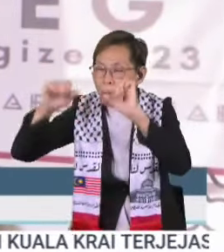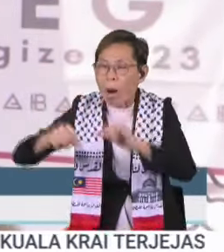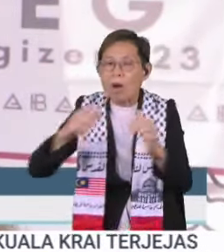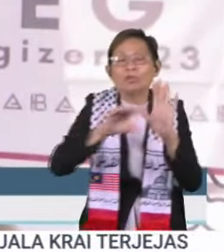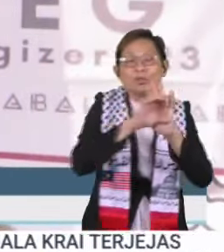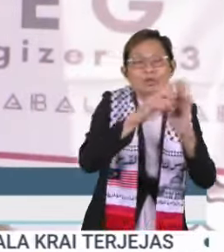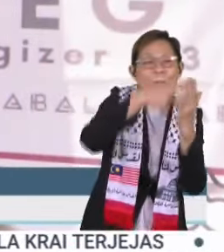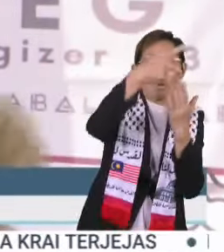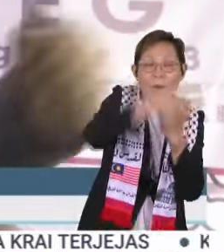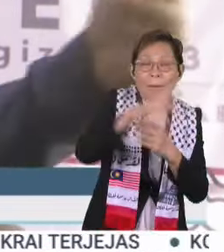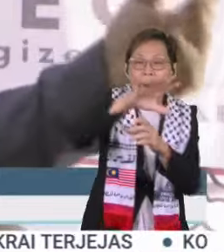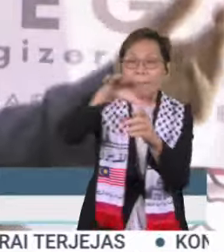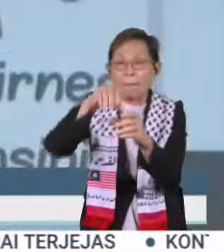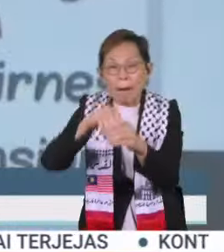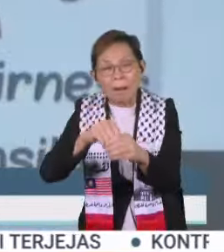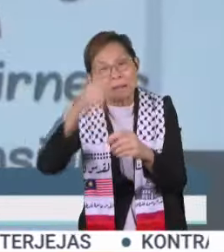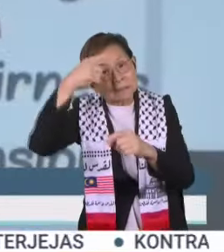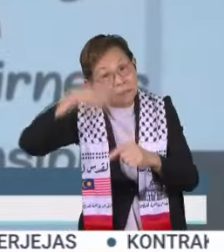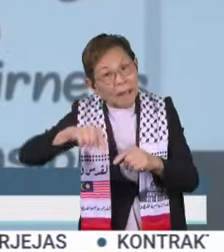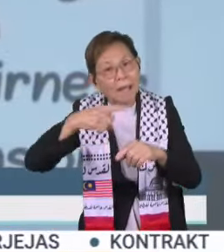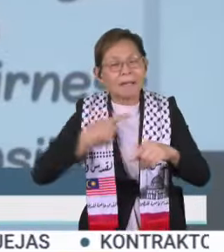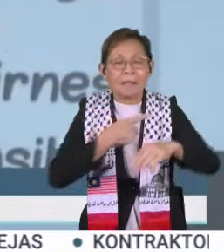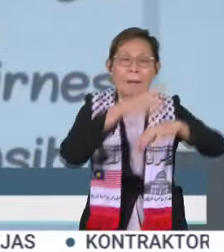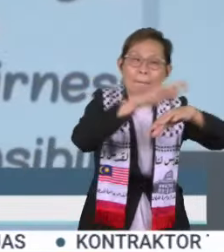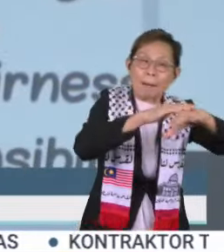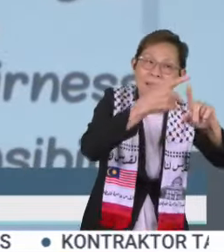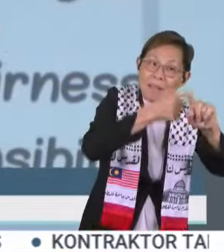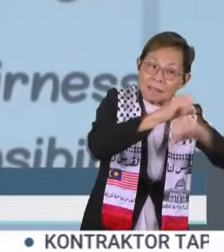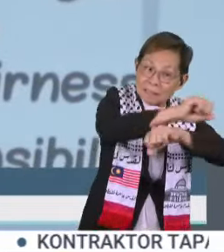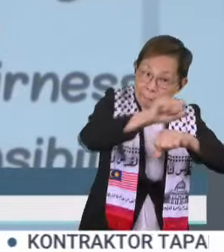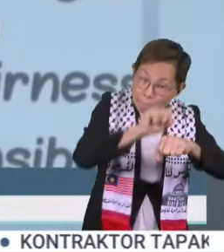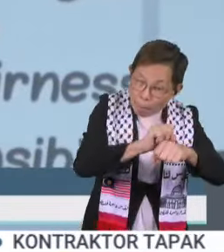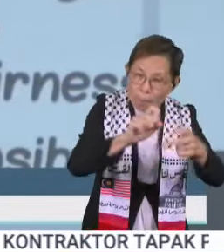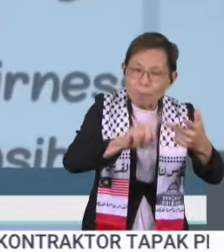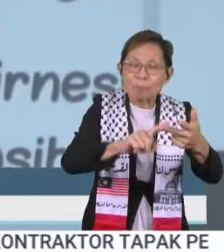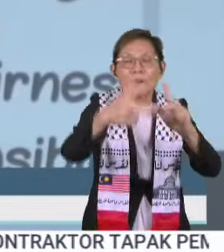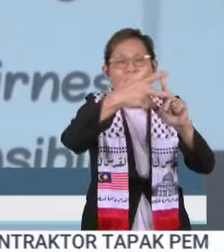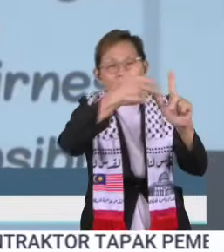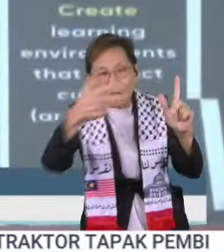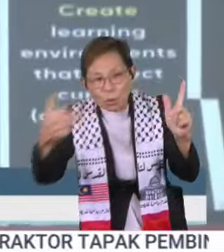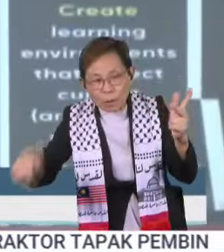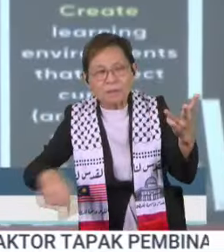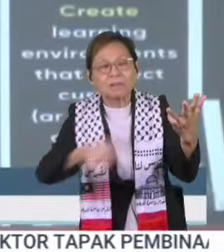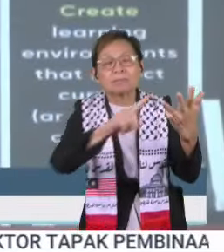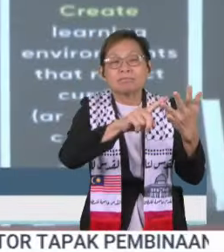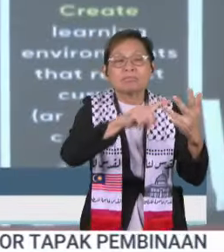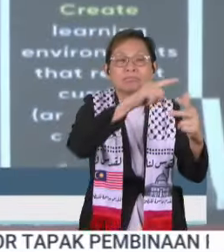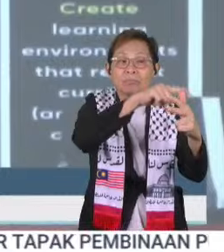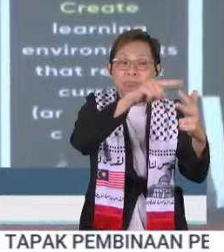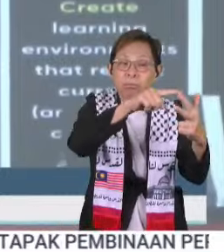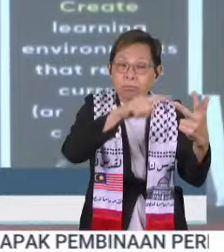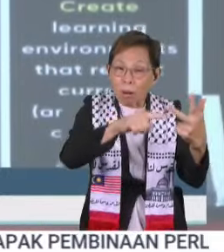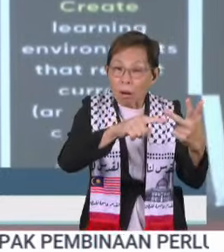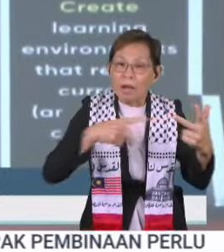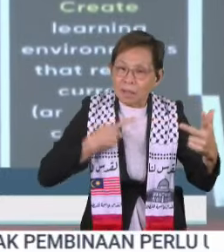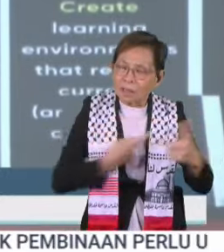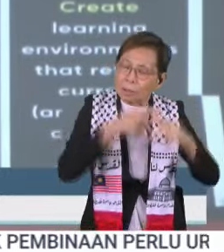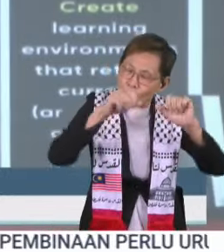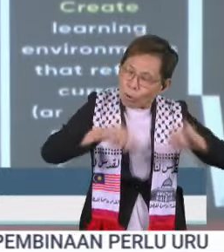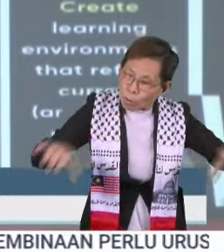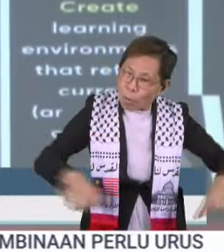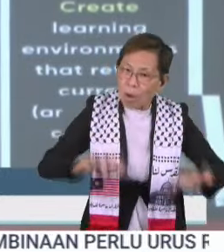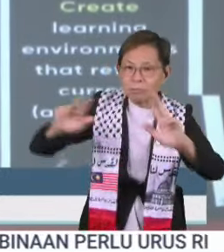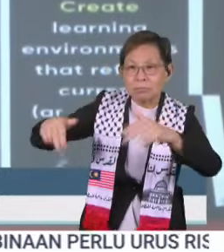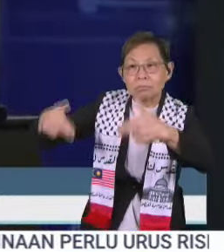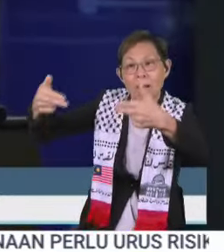dia libatkan Thailand kita Panggil daripada Singapore kita Panggil daripada Indonesia jadi itu yang kita dapat buat secara